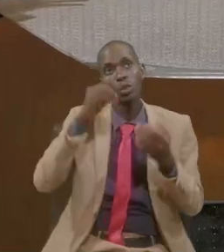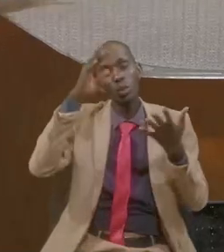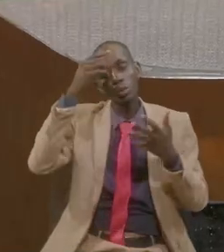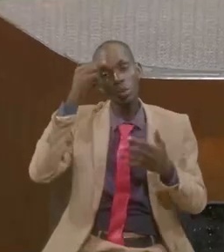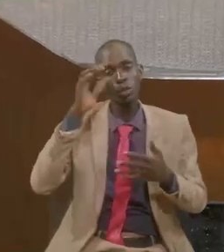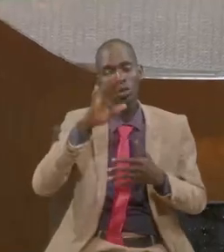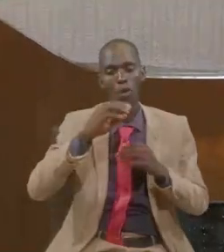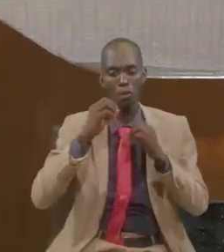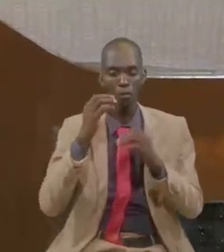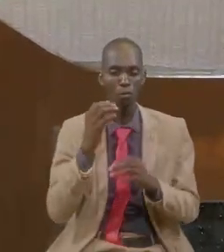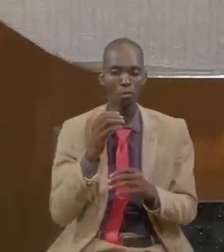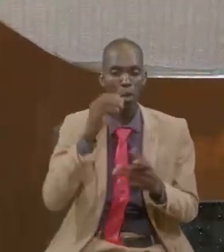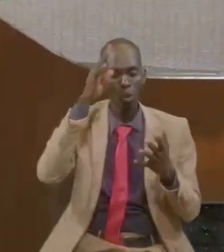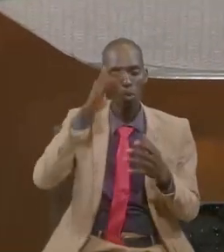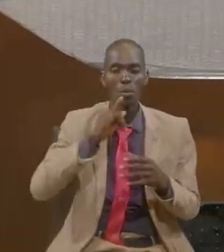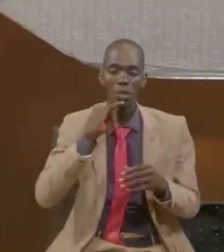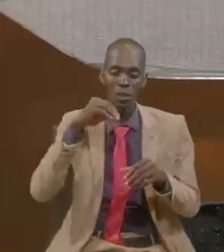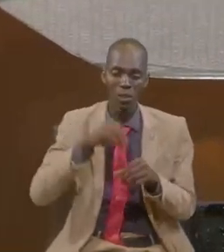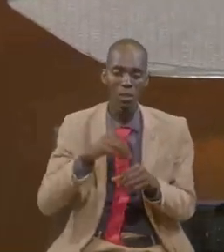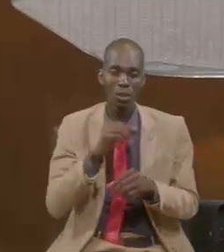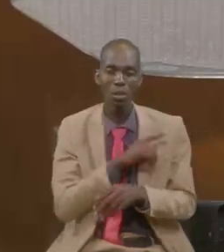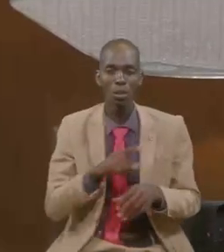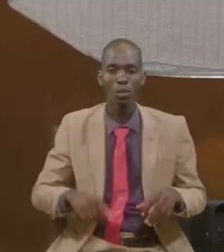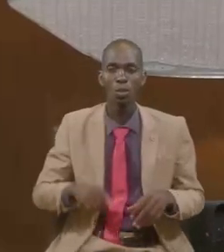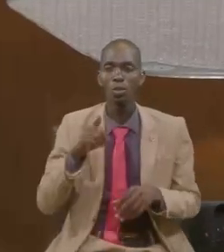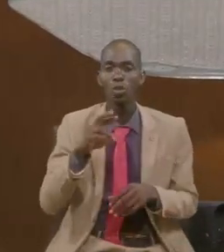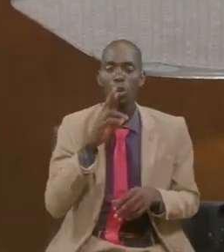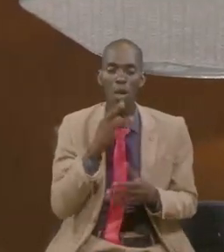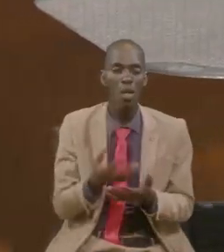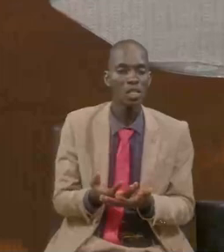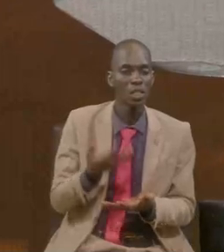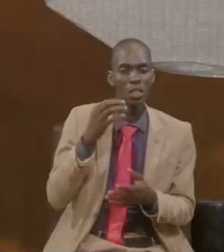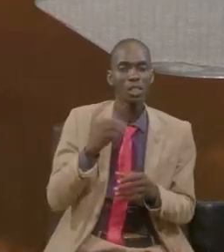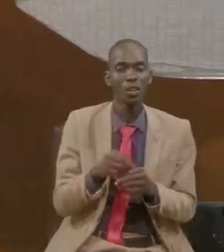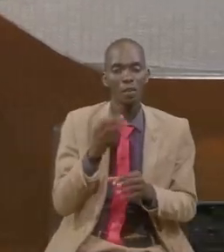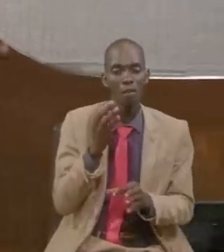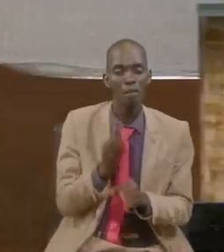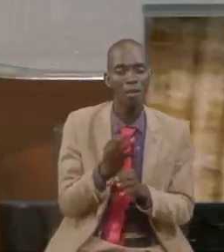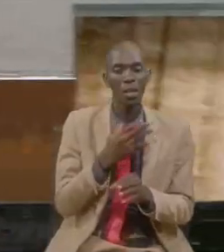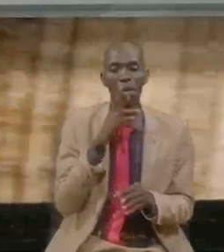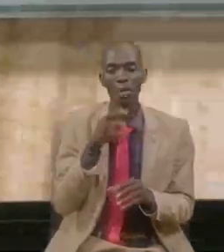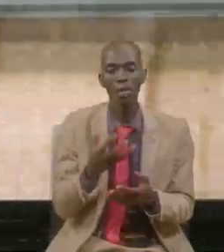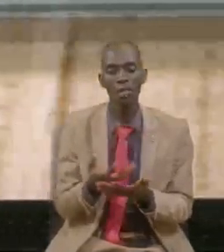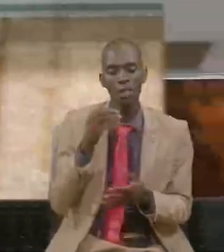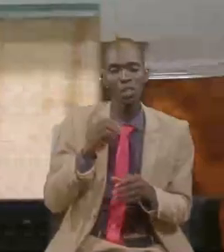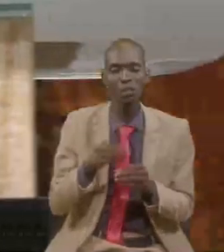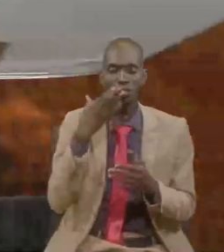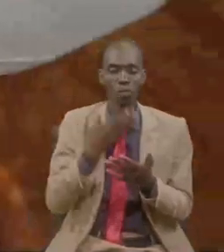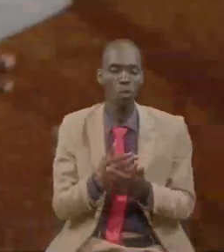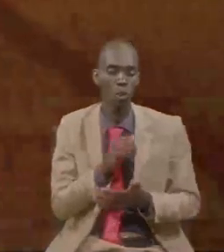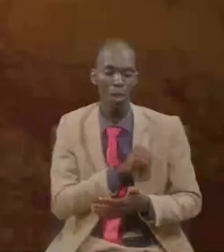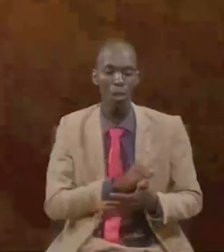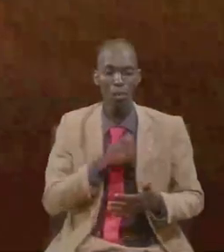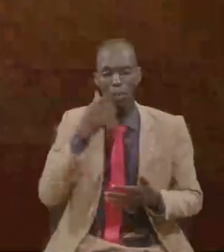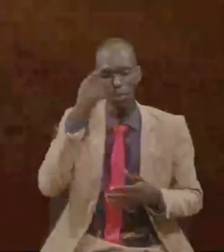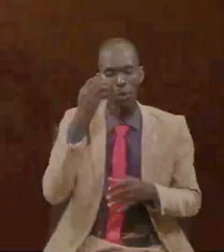est enracinée dans le Seigneur. Vous êtes riche en la foi, vous êtes riche en bonne action, parce que